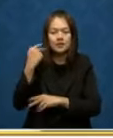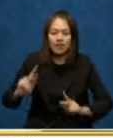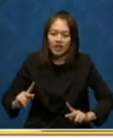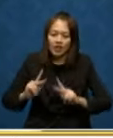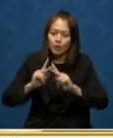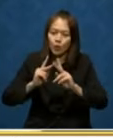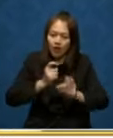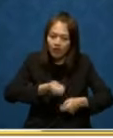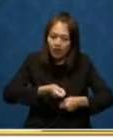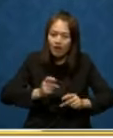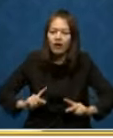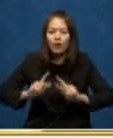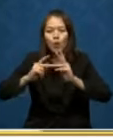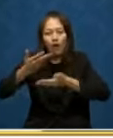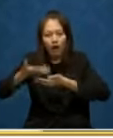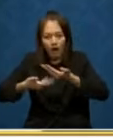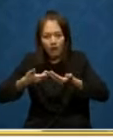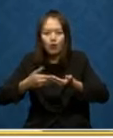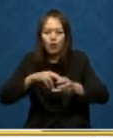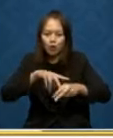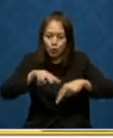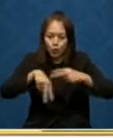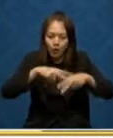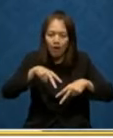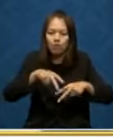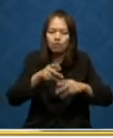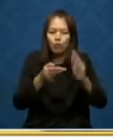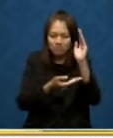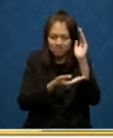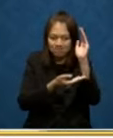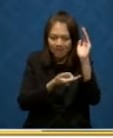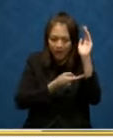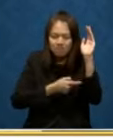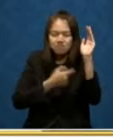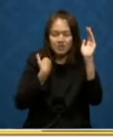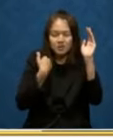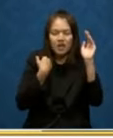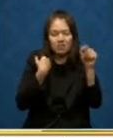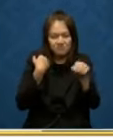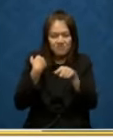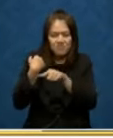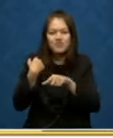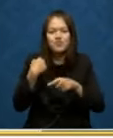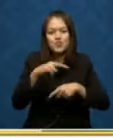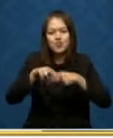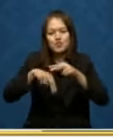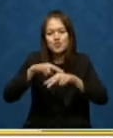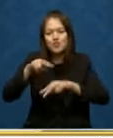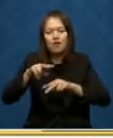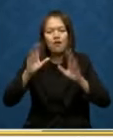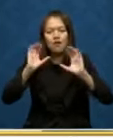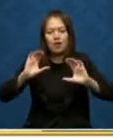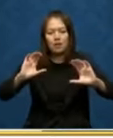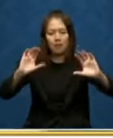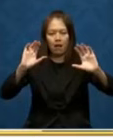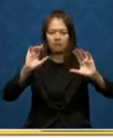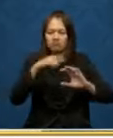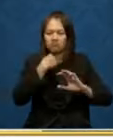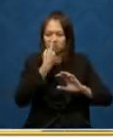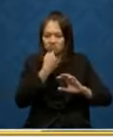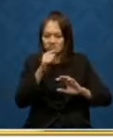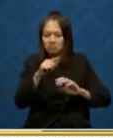กระทรวงพาณิชย์ที่มาดูแลในเรื่องของยางอย่างครบวงจรแต่ท่านประธานครับไม่เคยมีรัฐบาลชุดไหนเลยที่